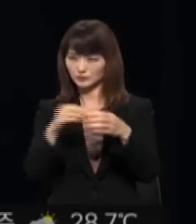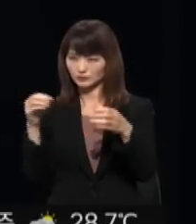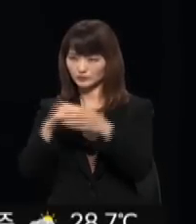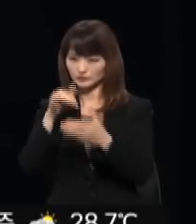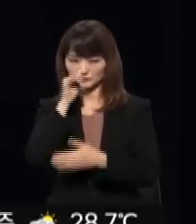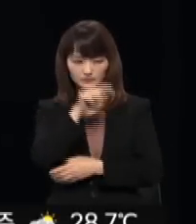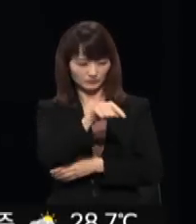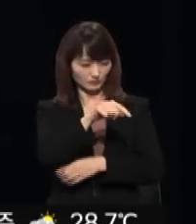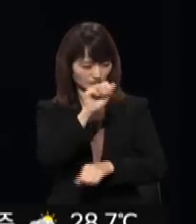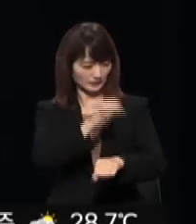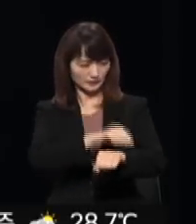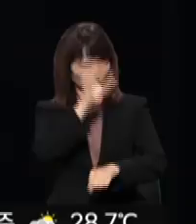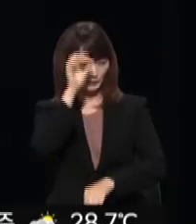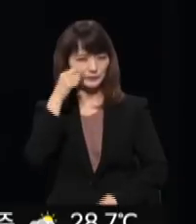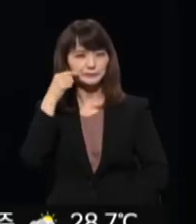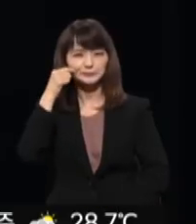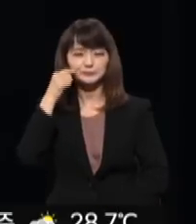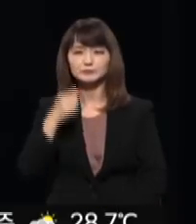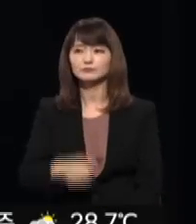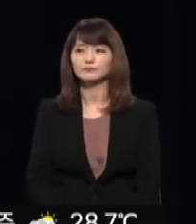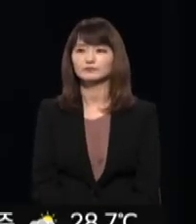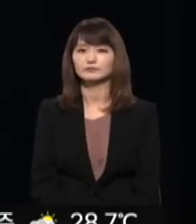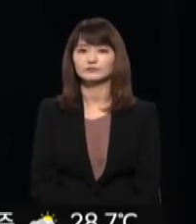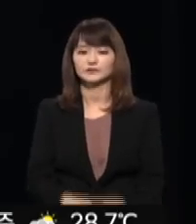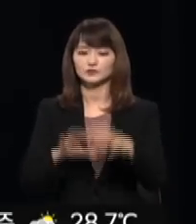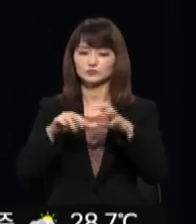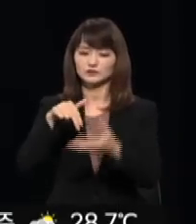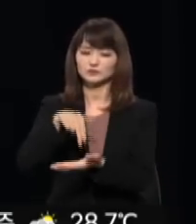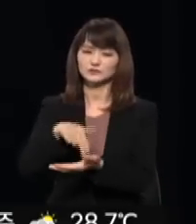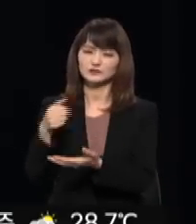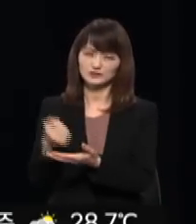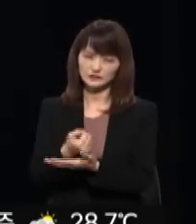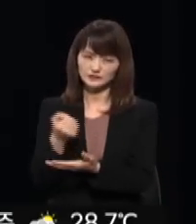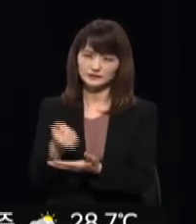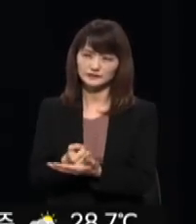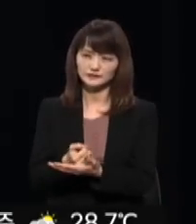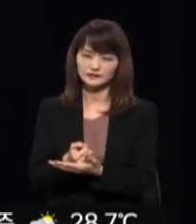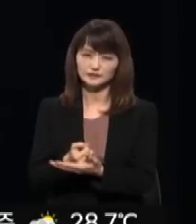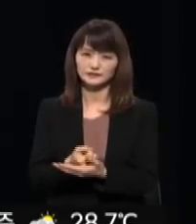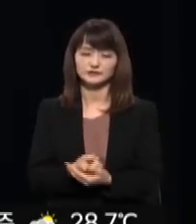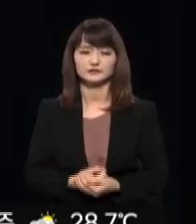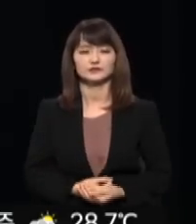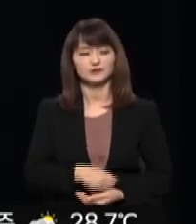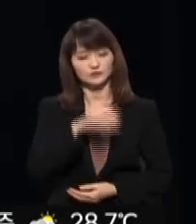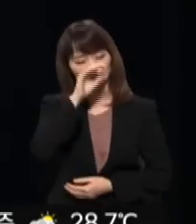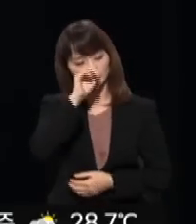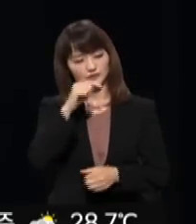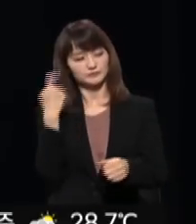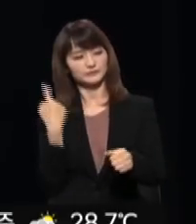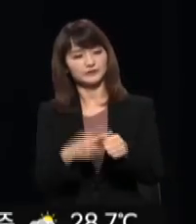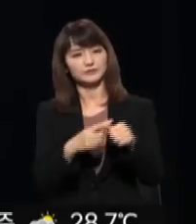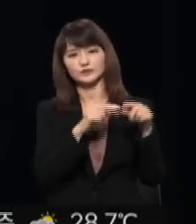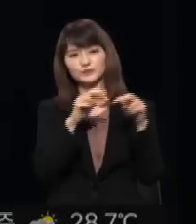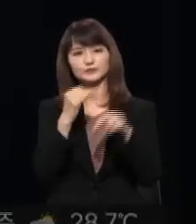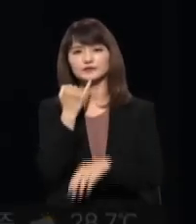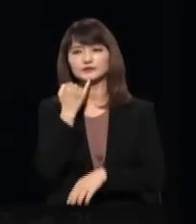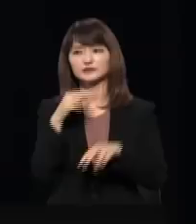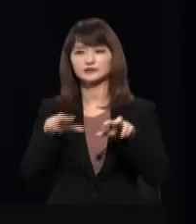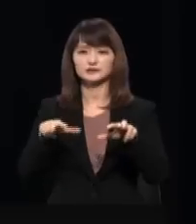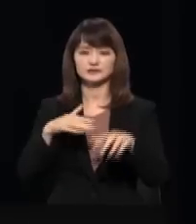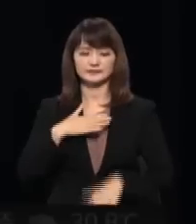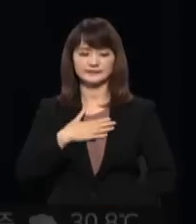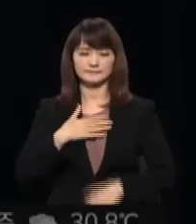잘되는 꼴은 못 본다 서로 약간 이런게 있는 그런 사실 국가적으로도 안타까운 일이겠죠 권자는 비판과 토론은 뭐 괜찮지만 지금은